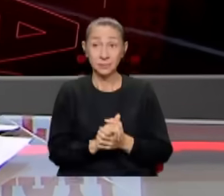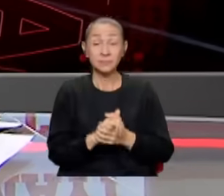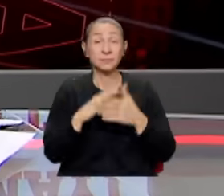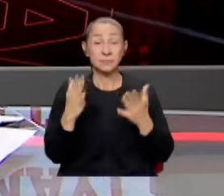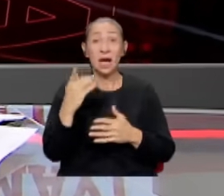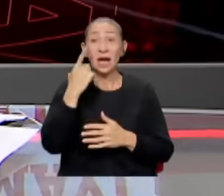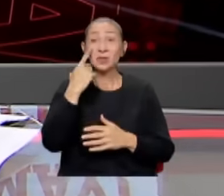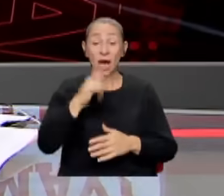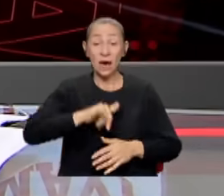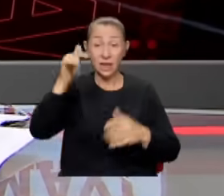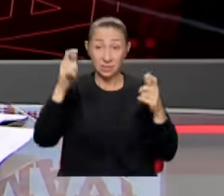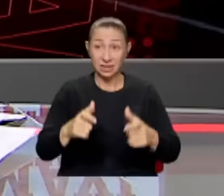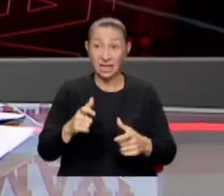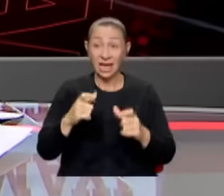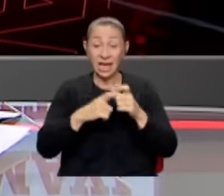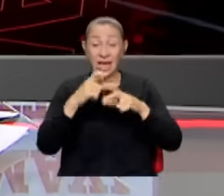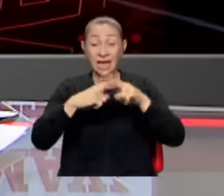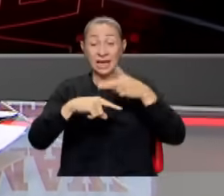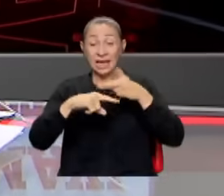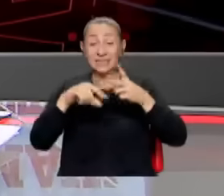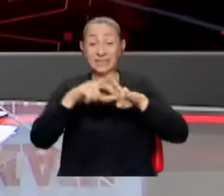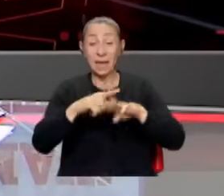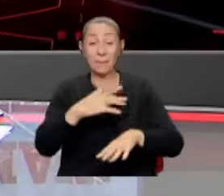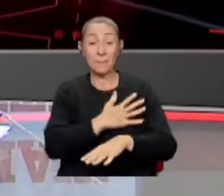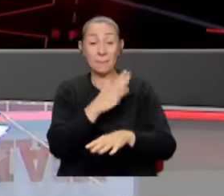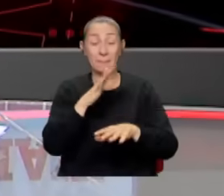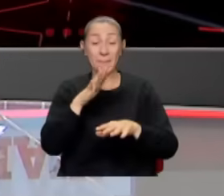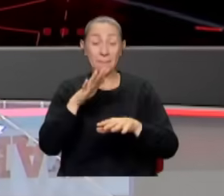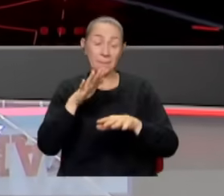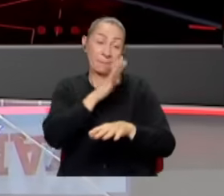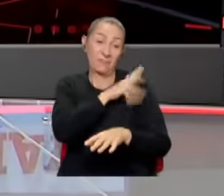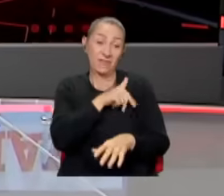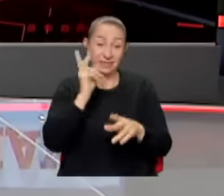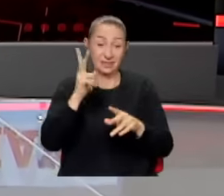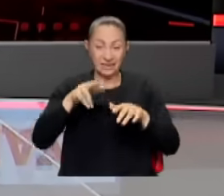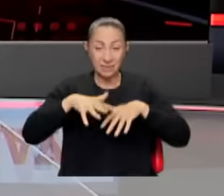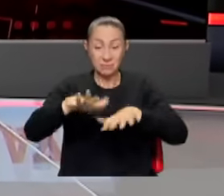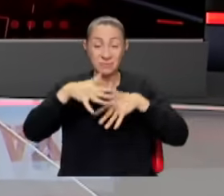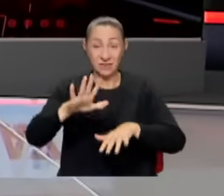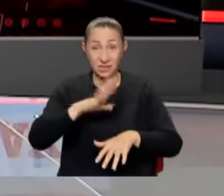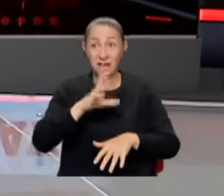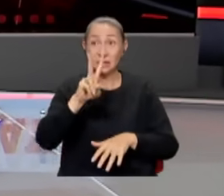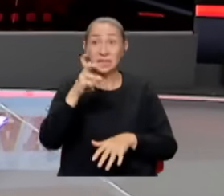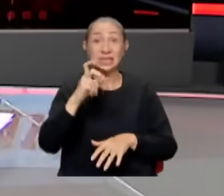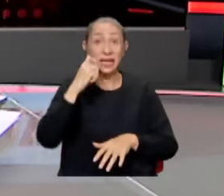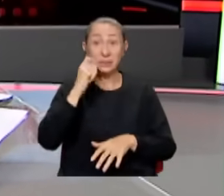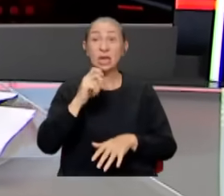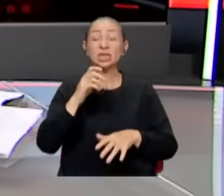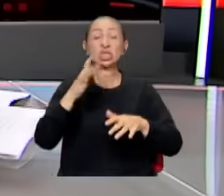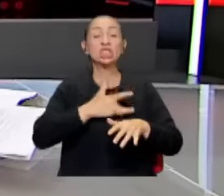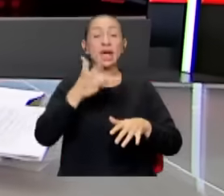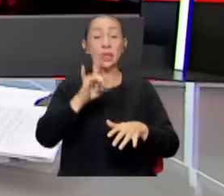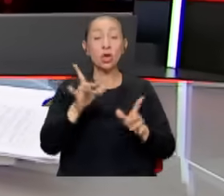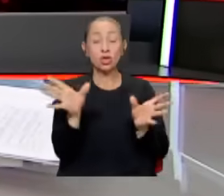Efendim Atatürk Havalimanı'nda gaze mitingi var 28 Ekim'de ve orada canlı yayınları